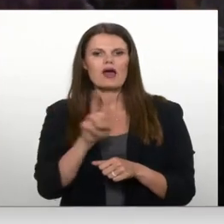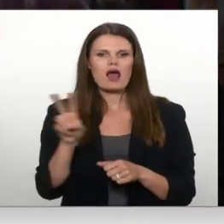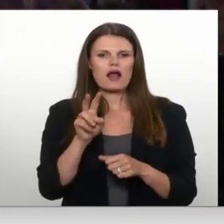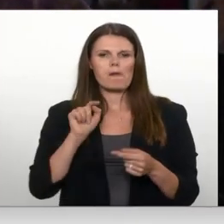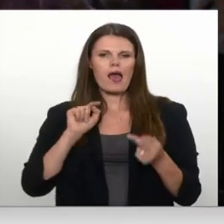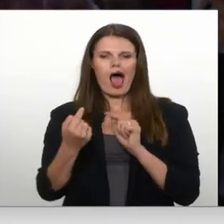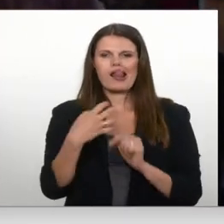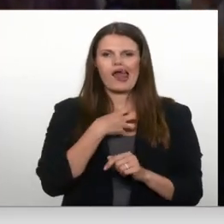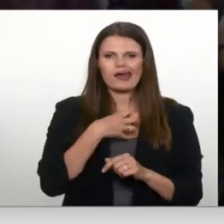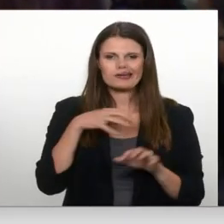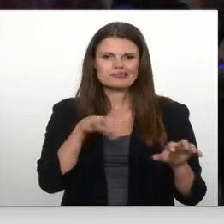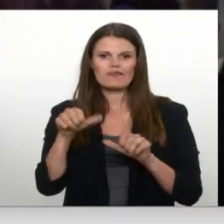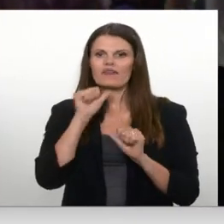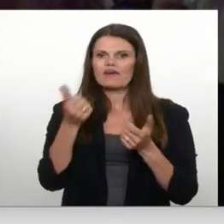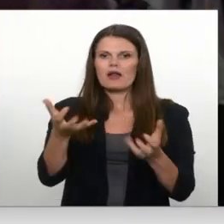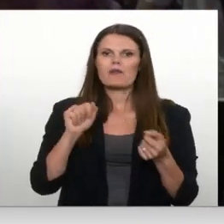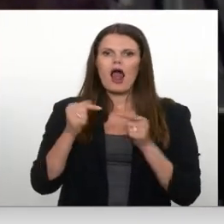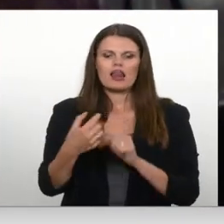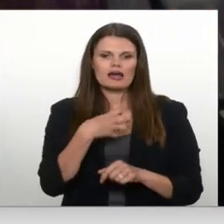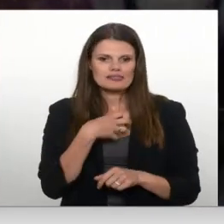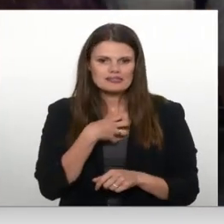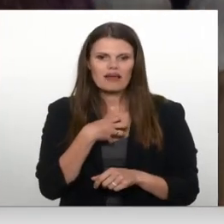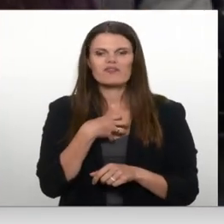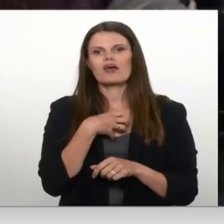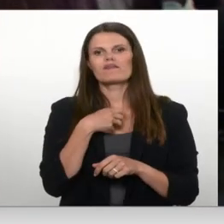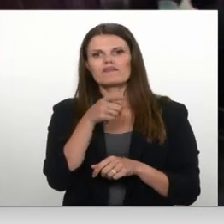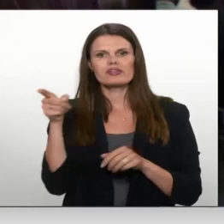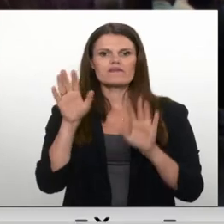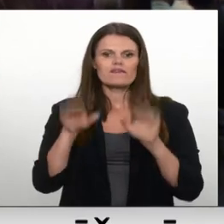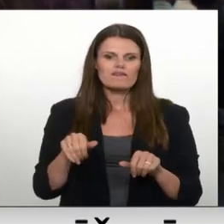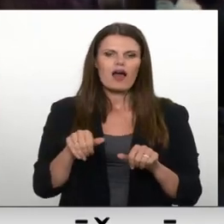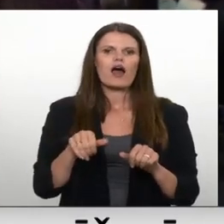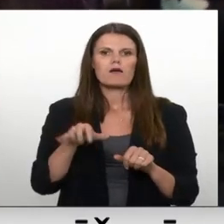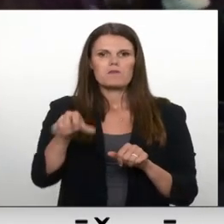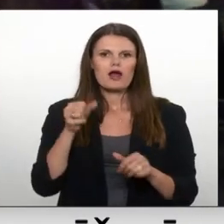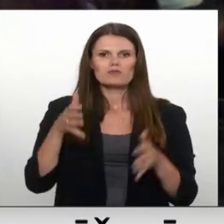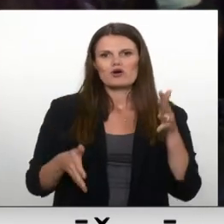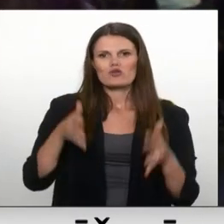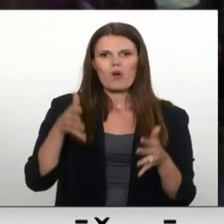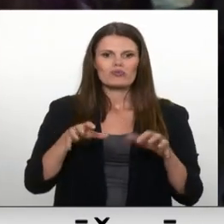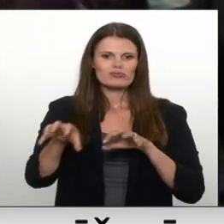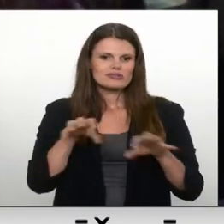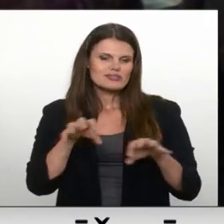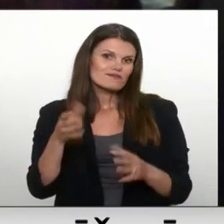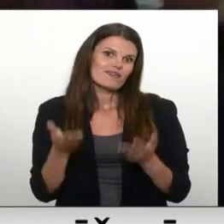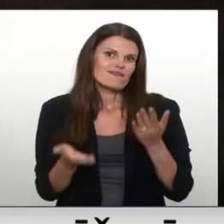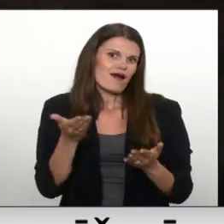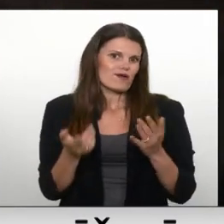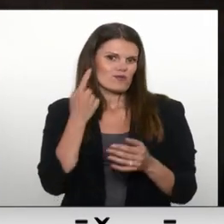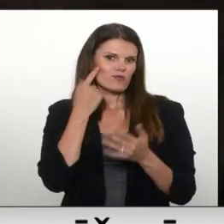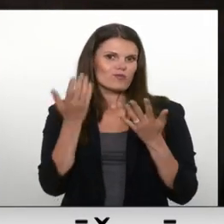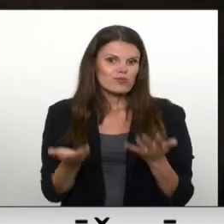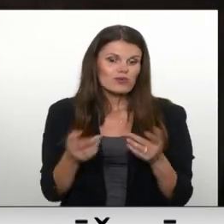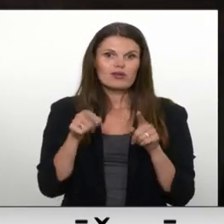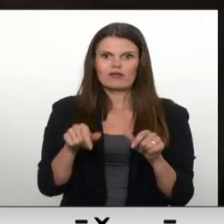un viņi nevar paņemt savu dzīvnieku kaut kādu. Viņi var paņemt tā kā robotu dzīvnieku, varbūt tādu.